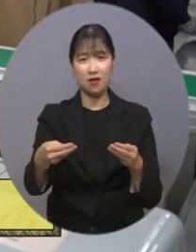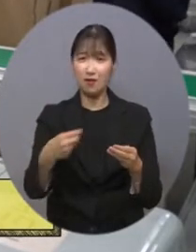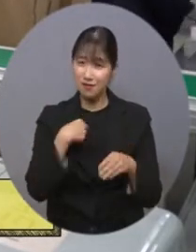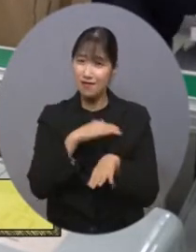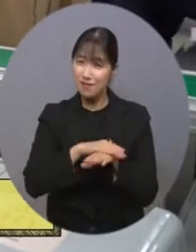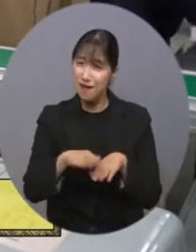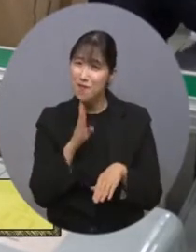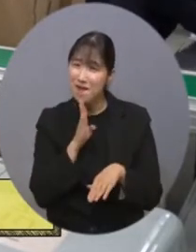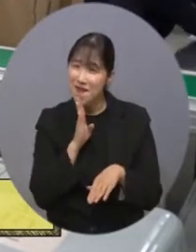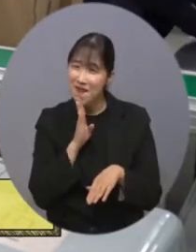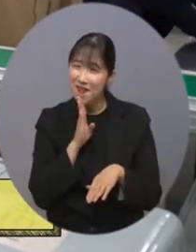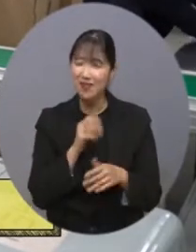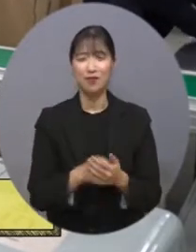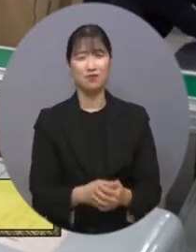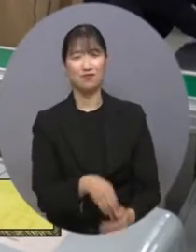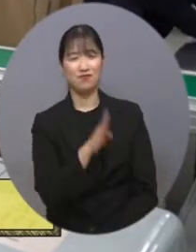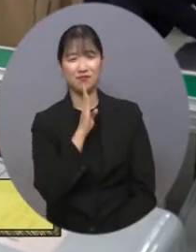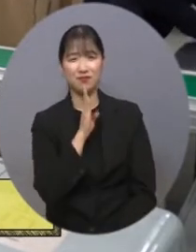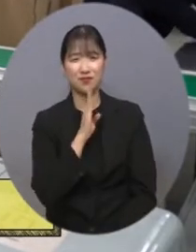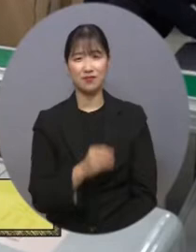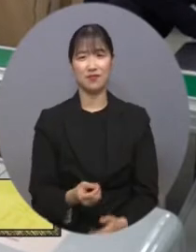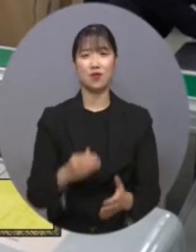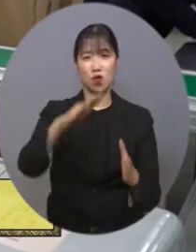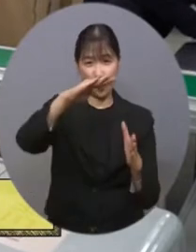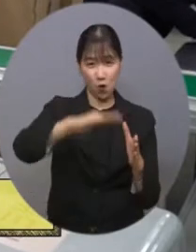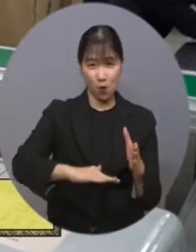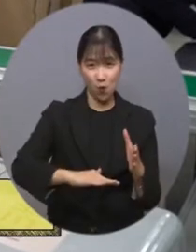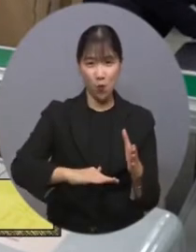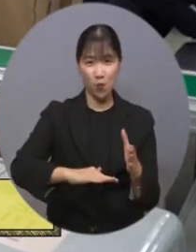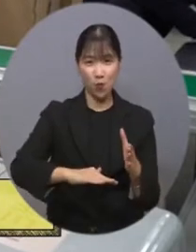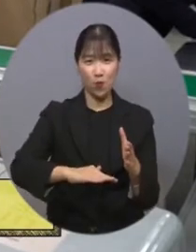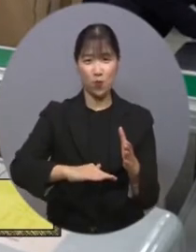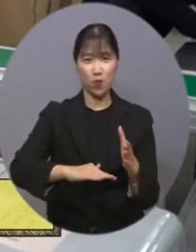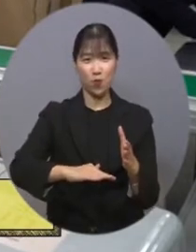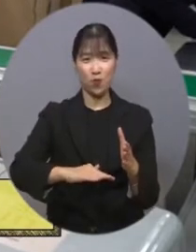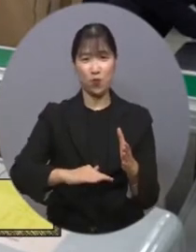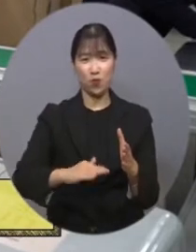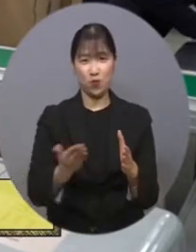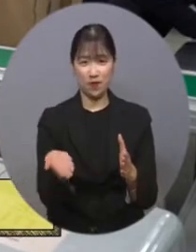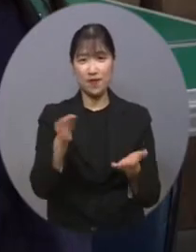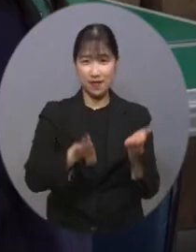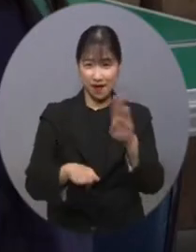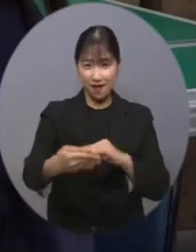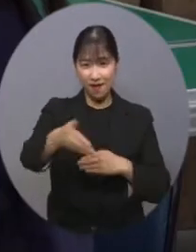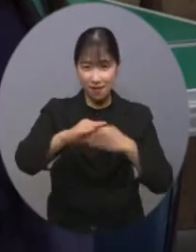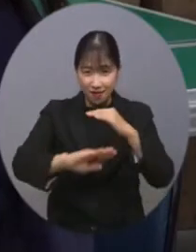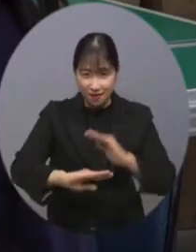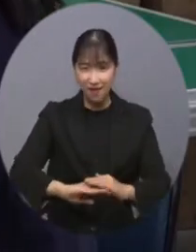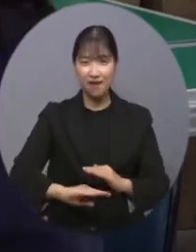잘하고 있는지 모르겠네요. 아, 예, 예, 뜯어서 영수증을 넣고 이렇게 닫아서 예, 예.